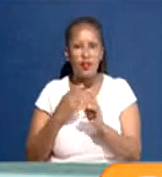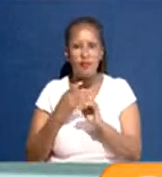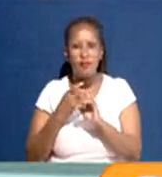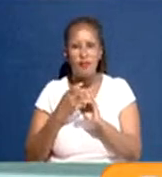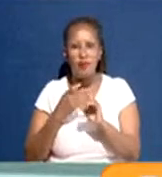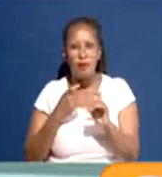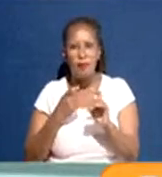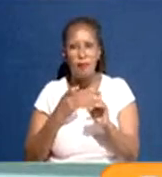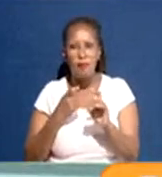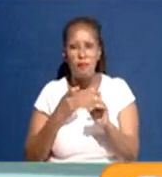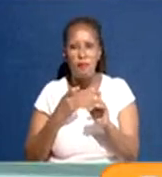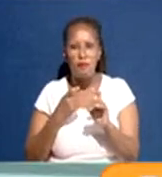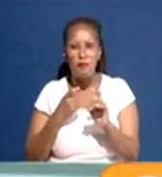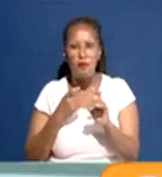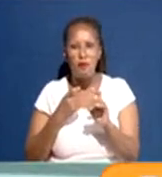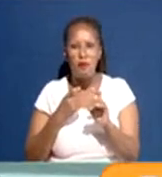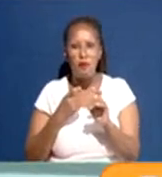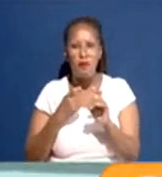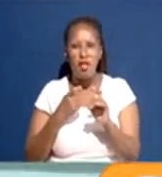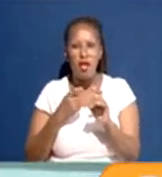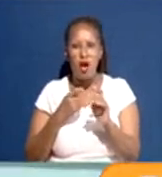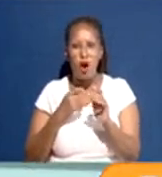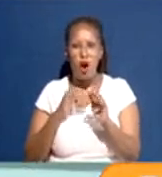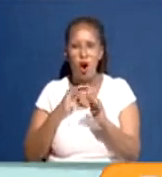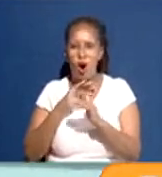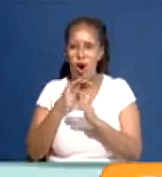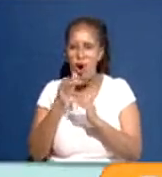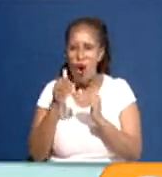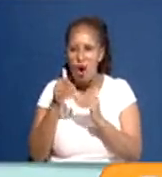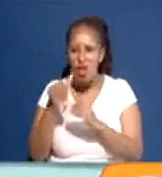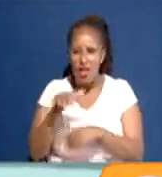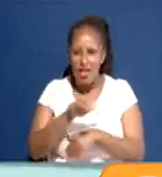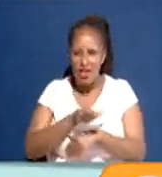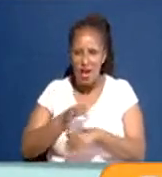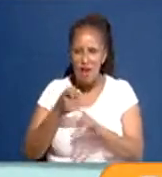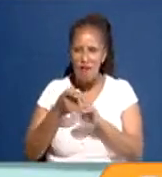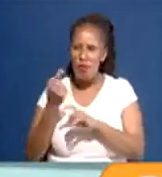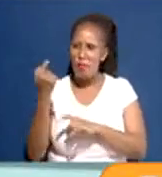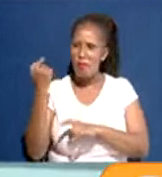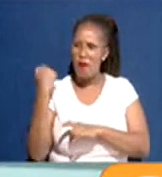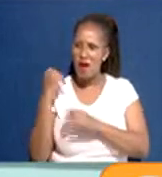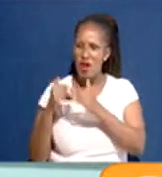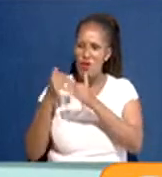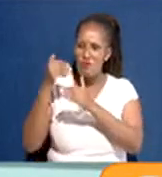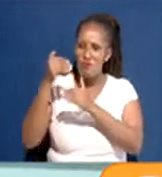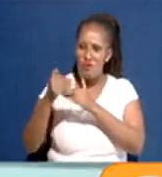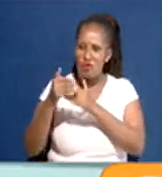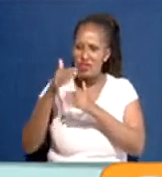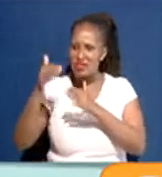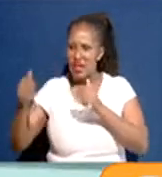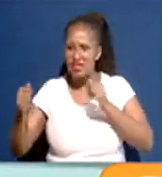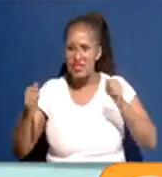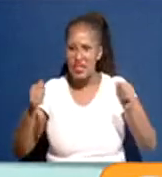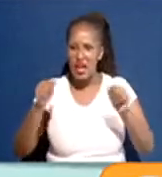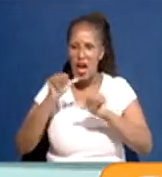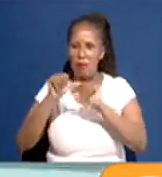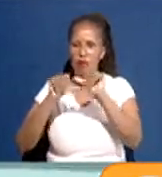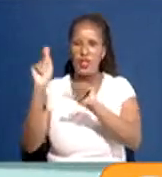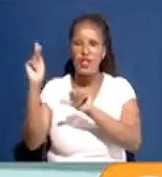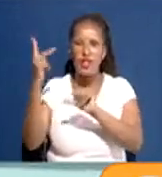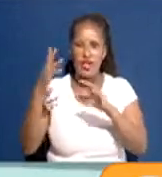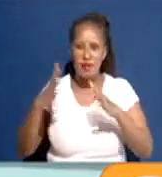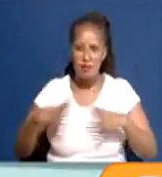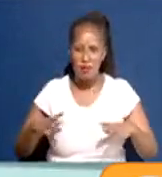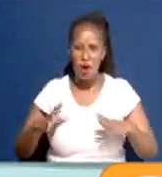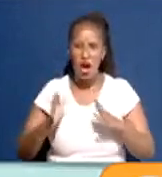front, back, sides and center about the Kenyan people and the